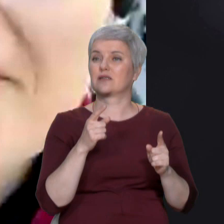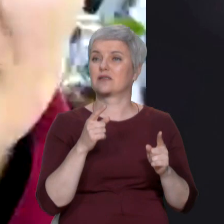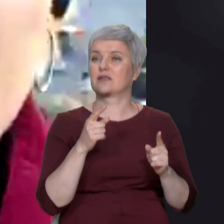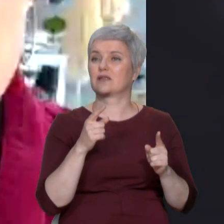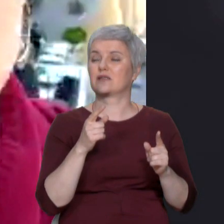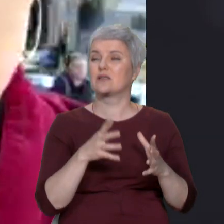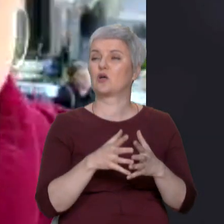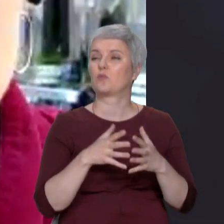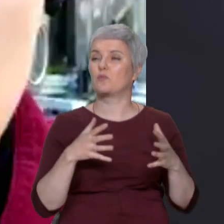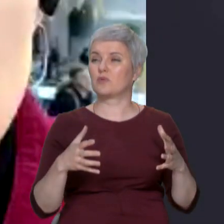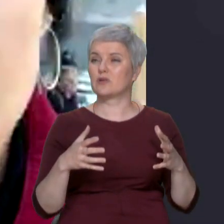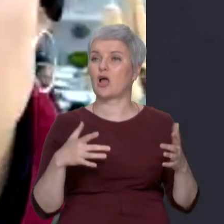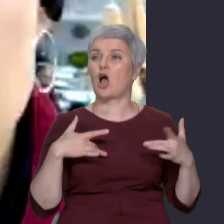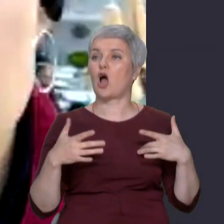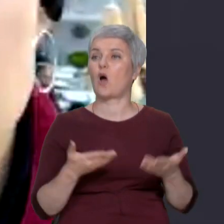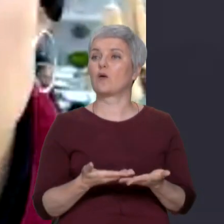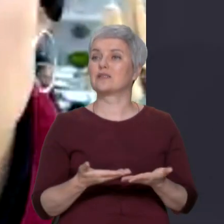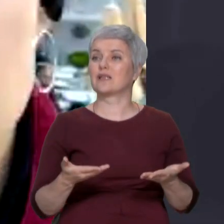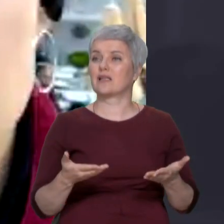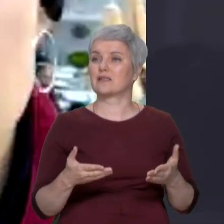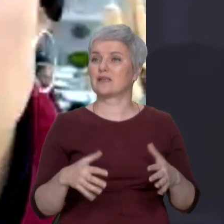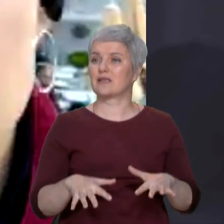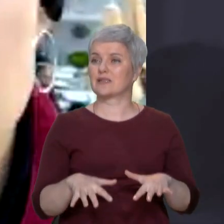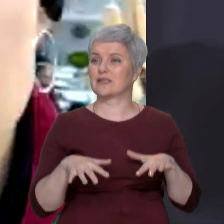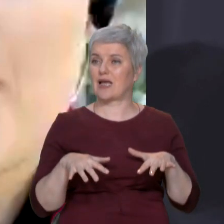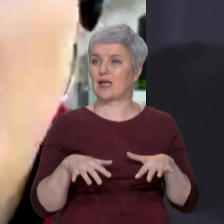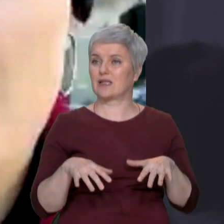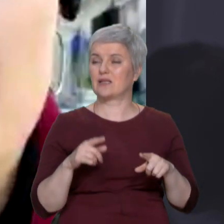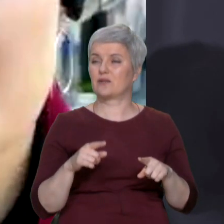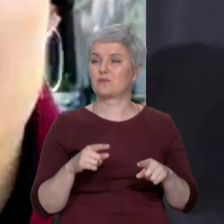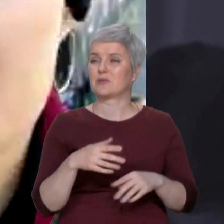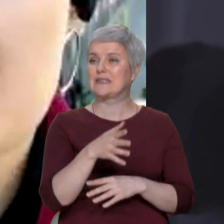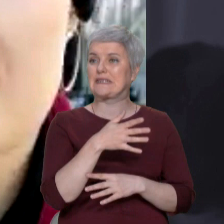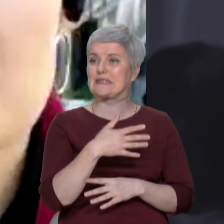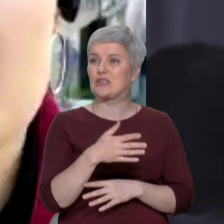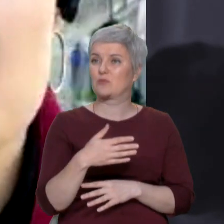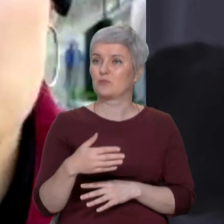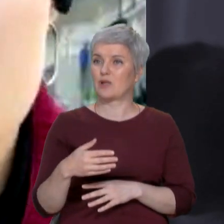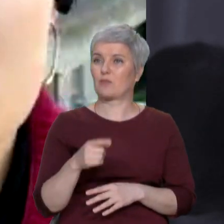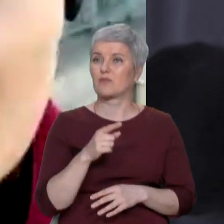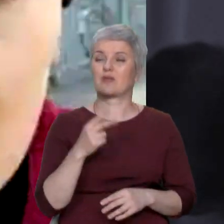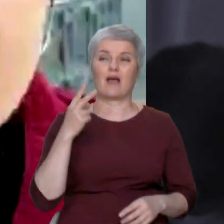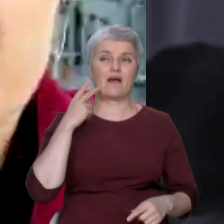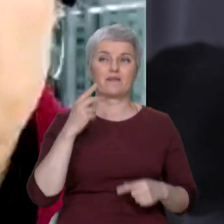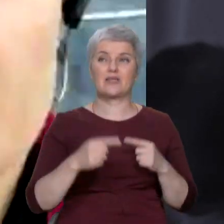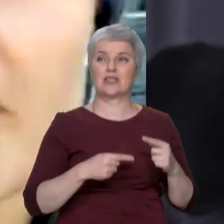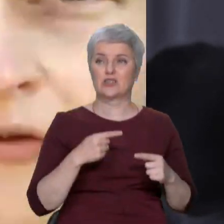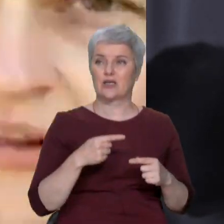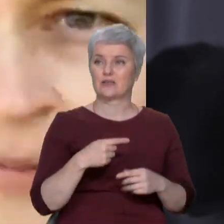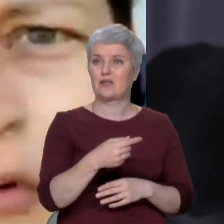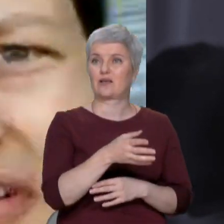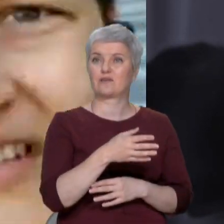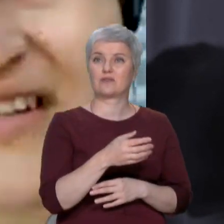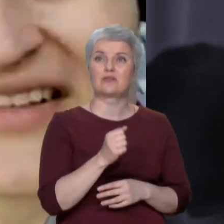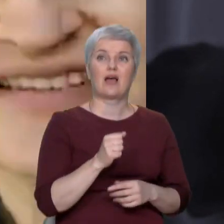це такий великий концертний зал. Він з таким прапором, який вони весь час вивішували. А